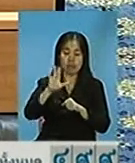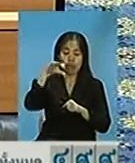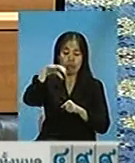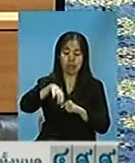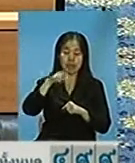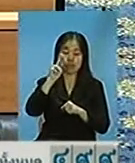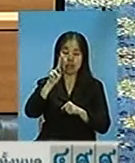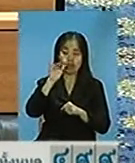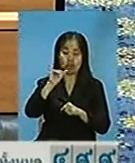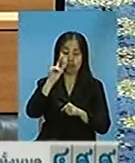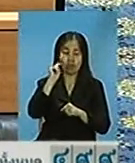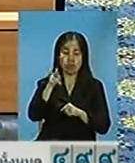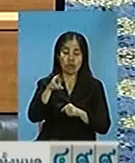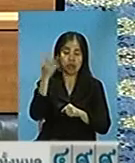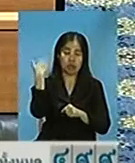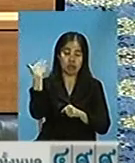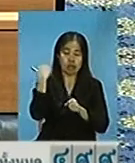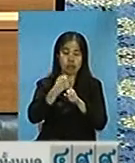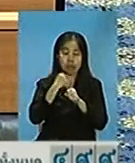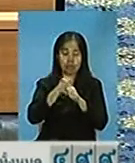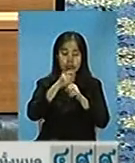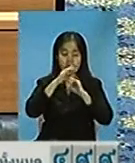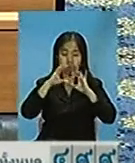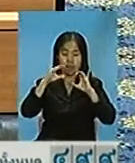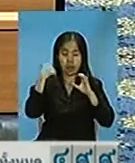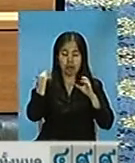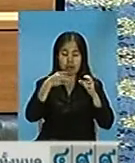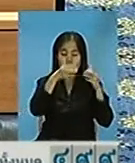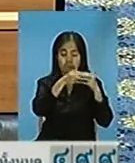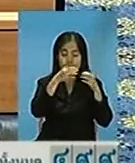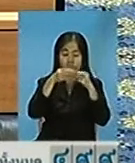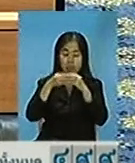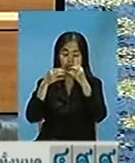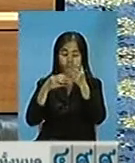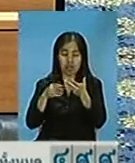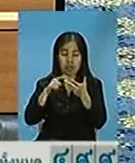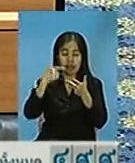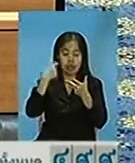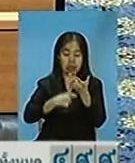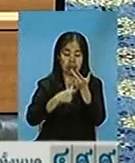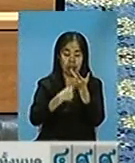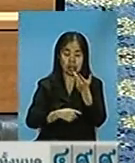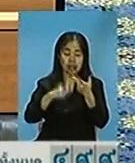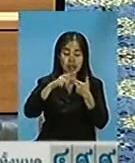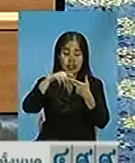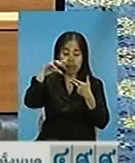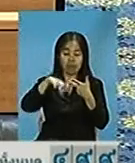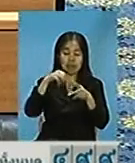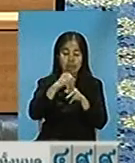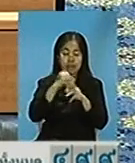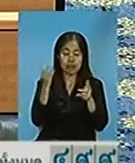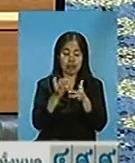หน่วยงานของรัฐเดิมทั้ง3หน่วยงานที่ตั้งมาเนี่ยจะเป็นองค์การสวนยางจะเป็นสำนักงานส่งเสริ